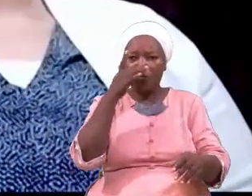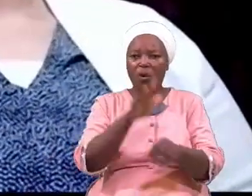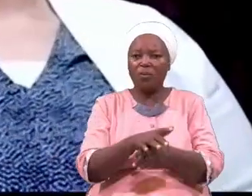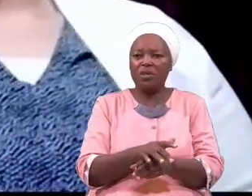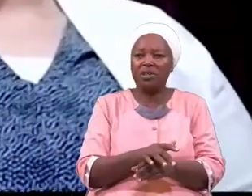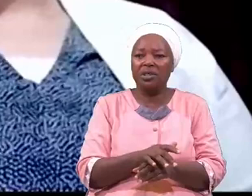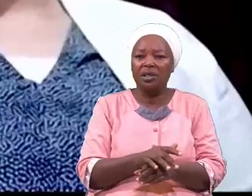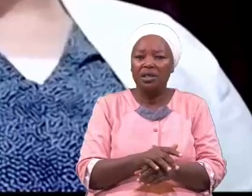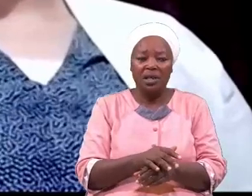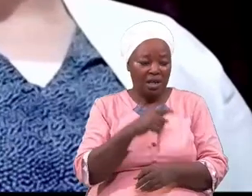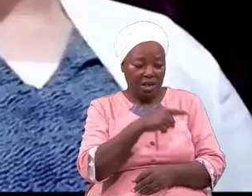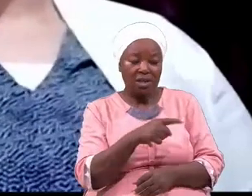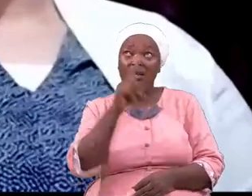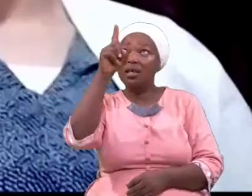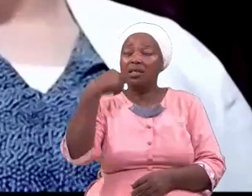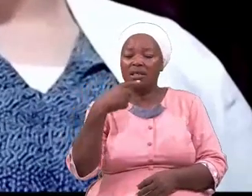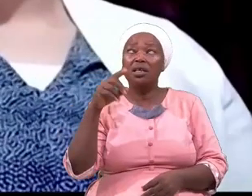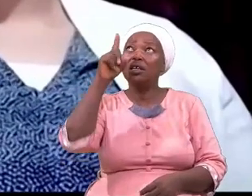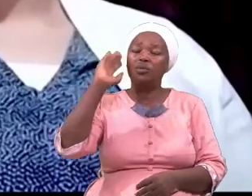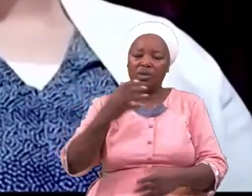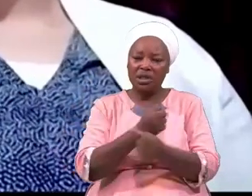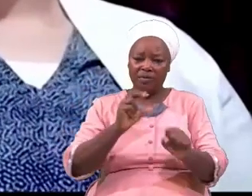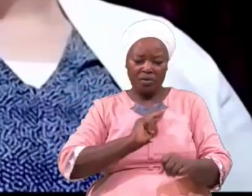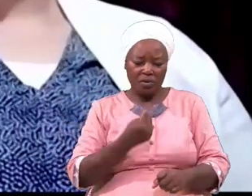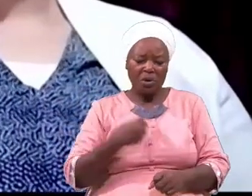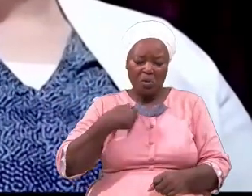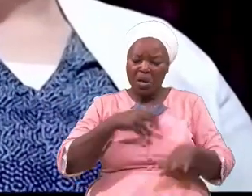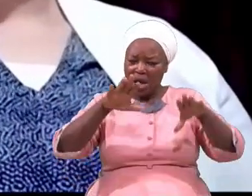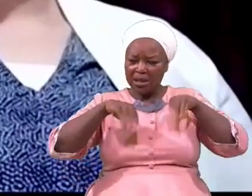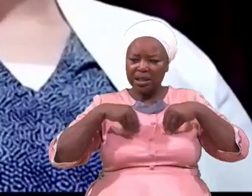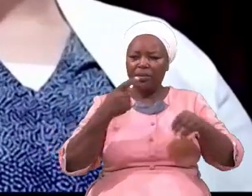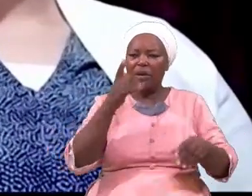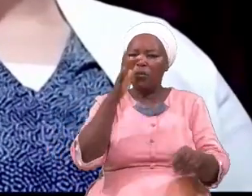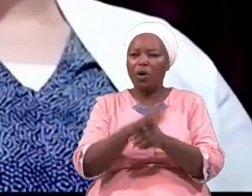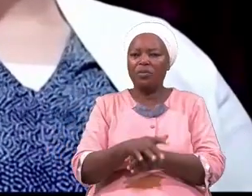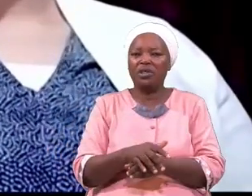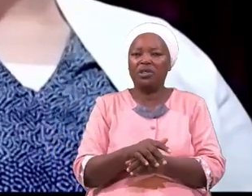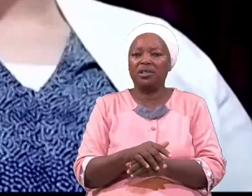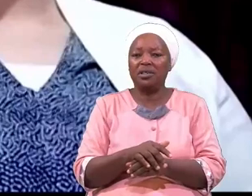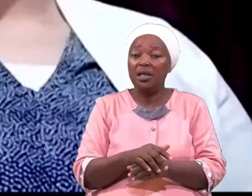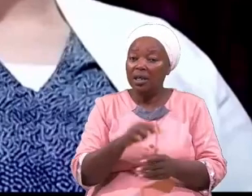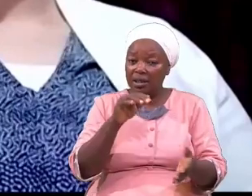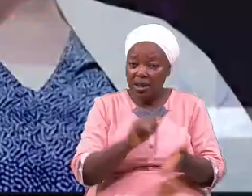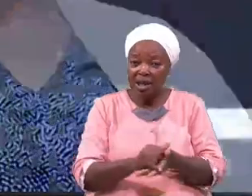acceptons les promesses. Il dit qu'il nous sauvera. Nous acceptons les promesses.